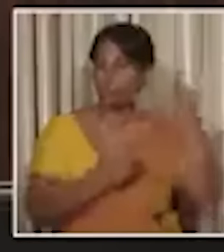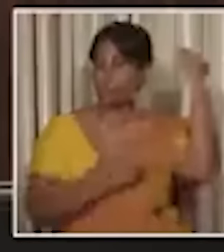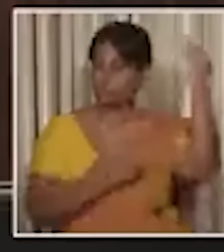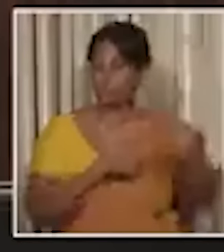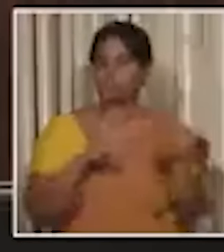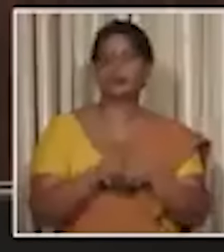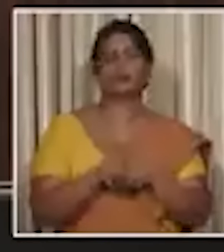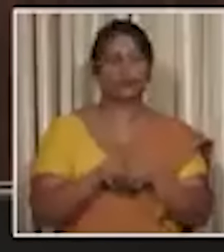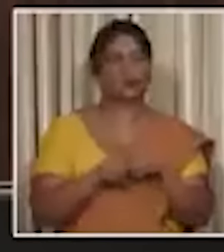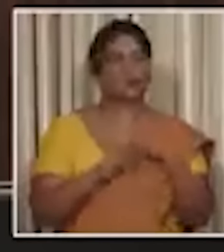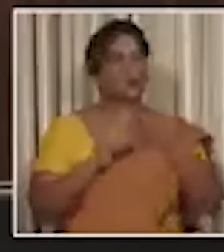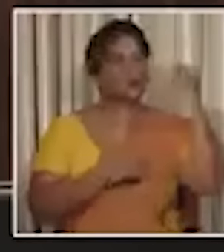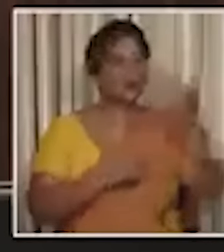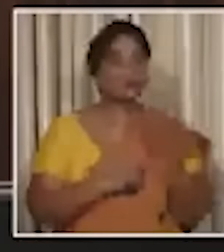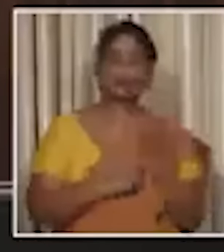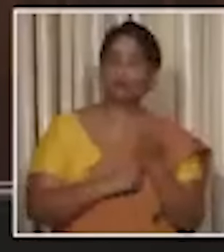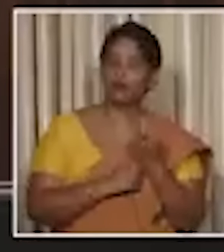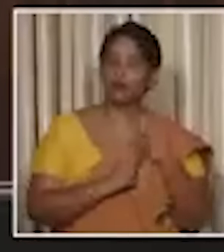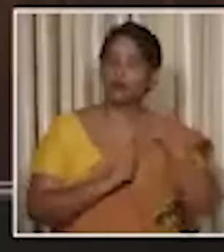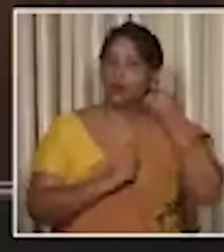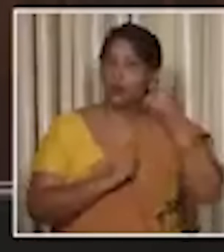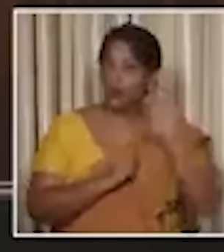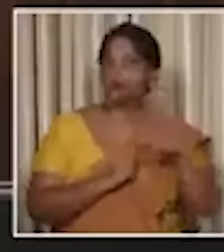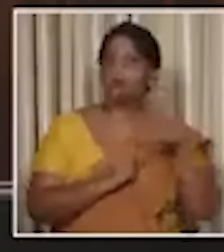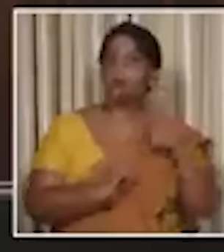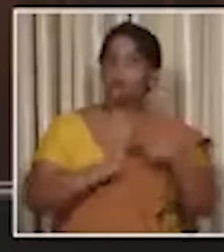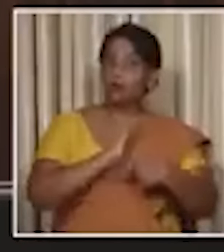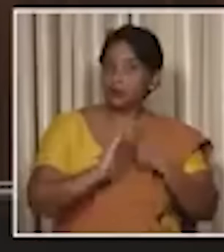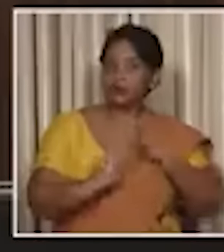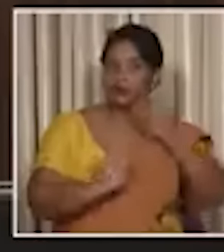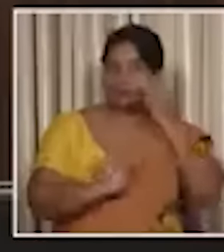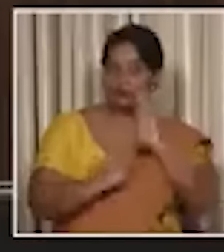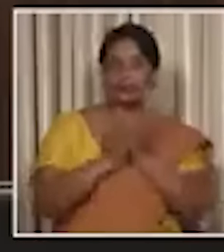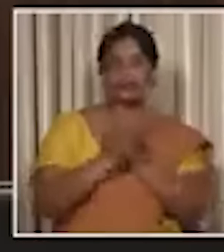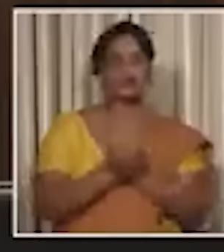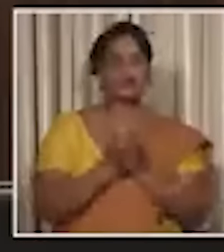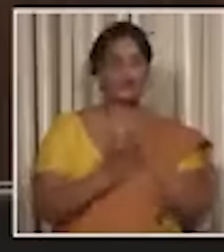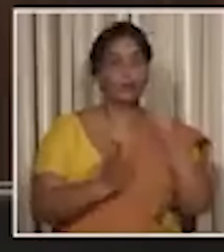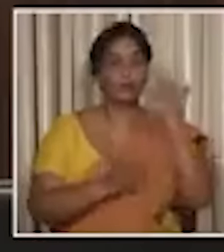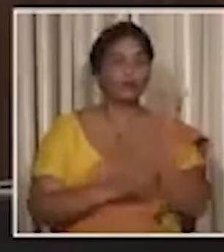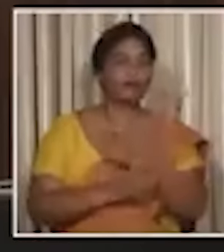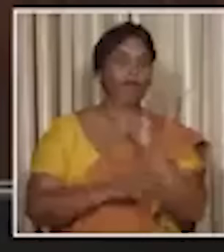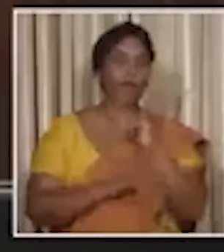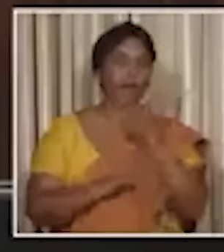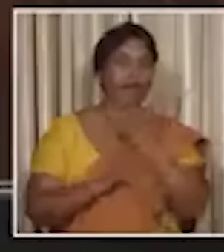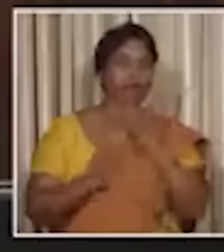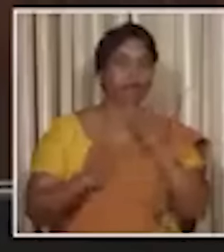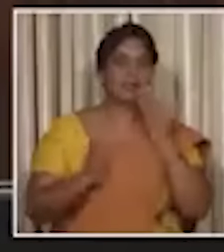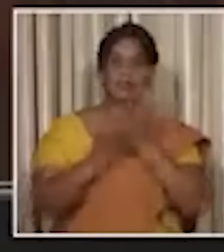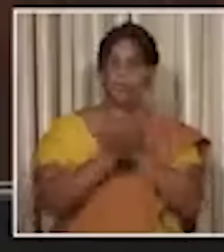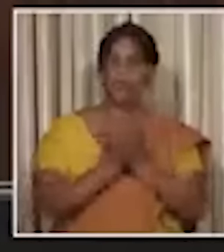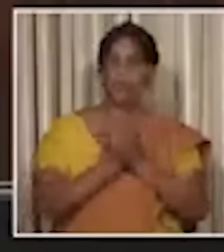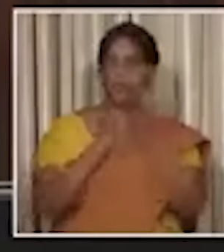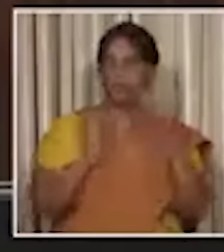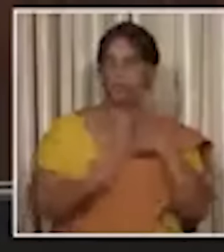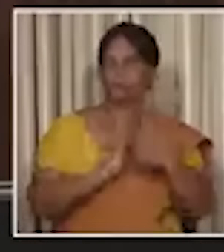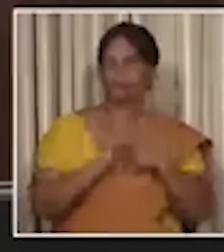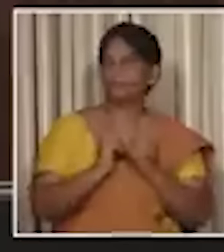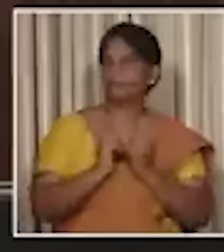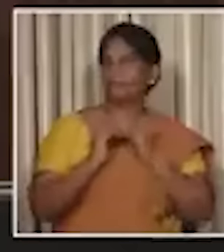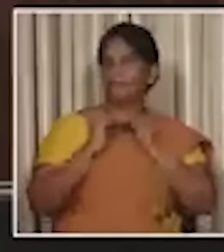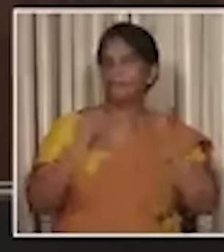வேண்டும். என விசேஷமாக கல்வியிலும் எமது சாகித்யத்துறையிலும் சட்டத்துறையிலும் எமது மனப்பாங்கிலும் இப்படிப்பட்ட மாற்றங்களை